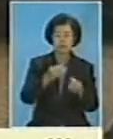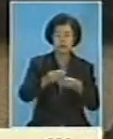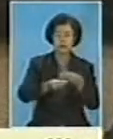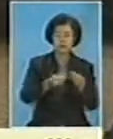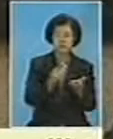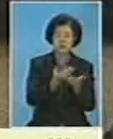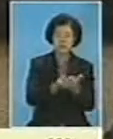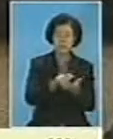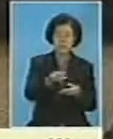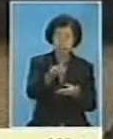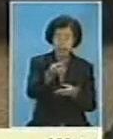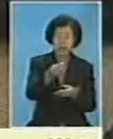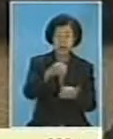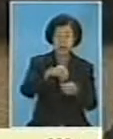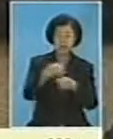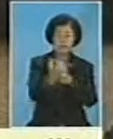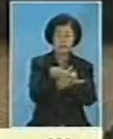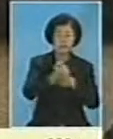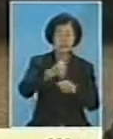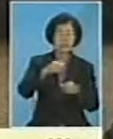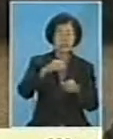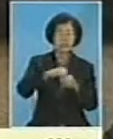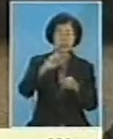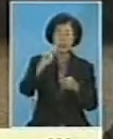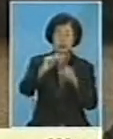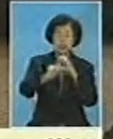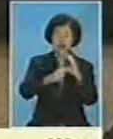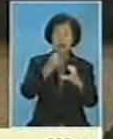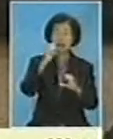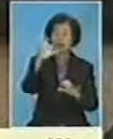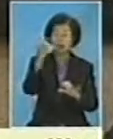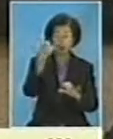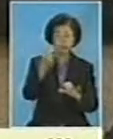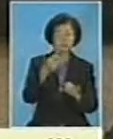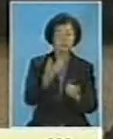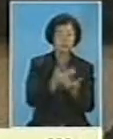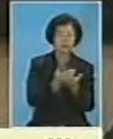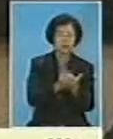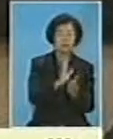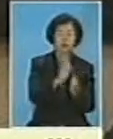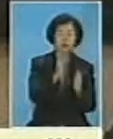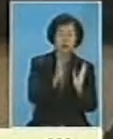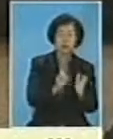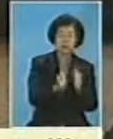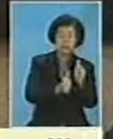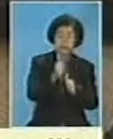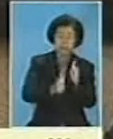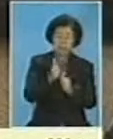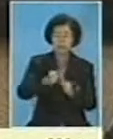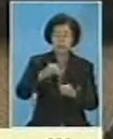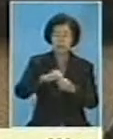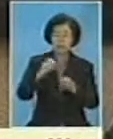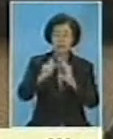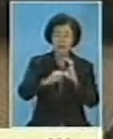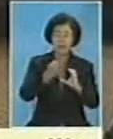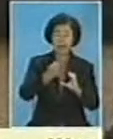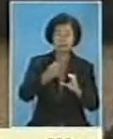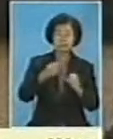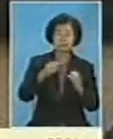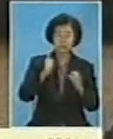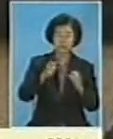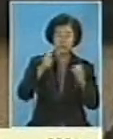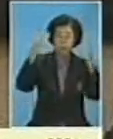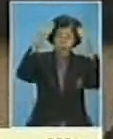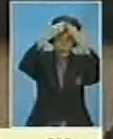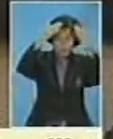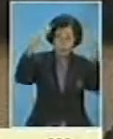ศราคาตลาดโลกและราคาของคู่แข่งในตลาดอาทิเวียดนามและอินเดียด้วย